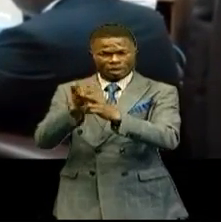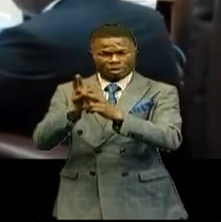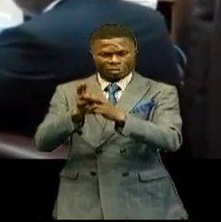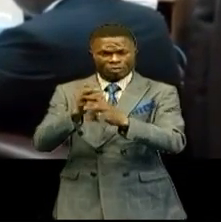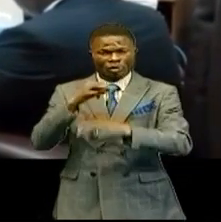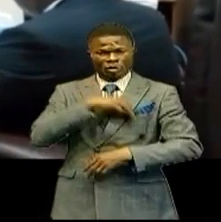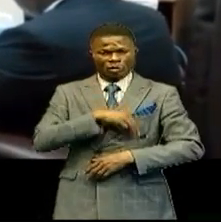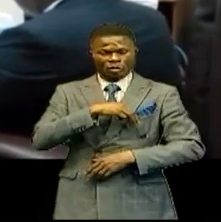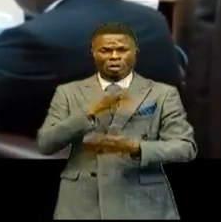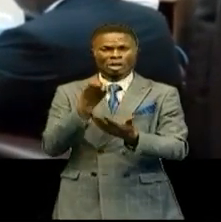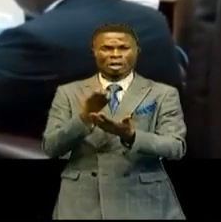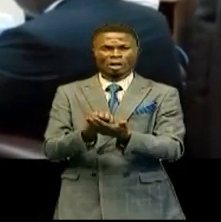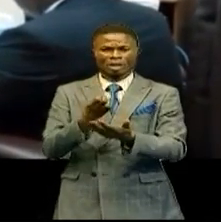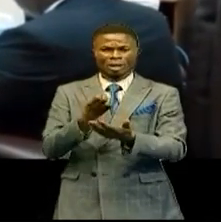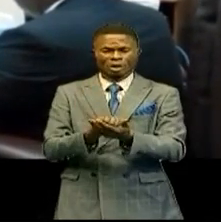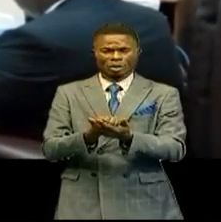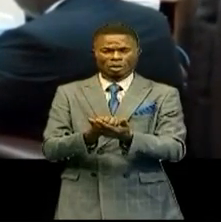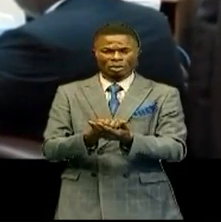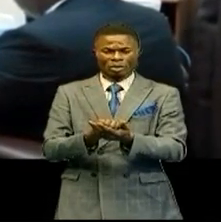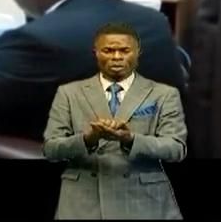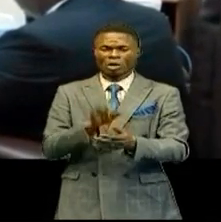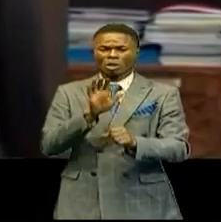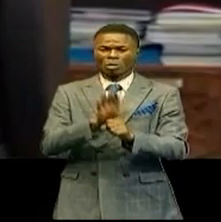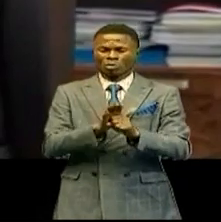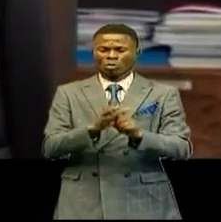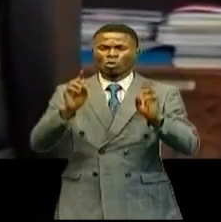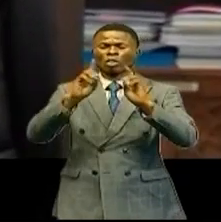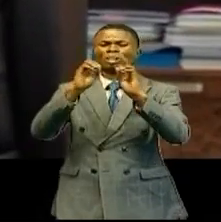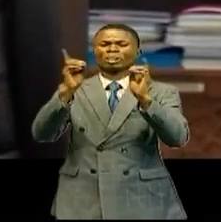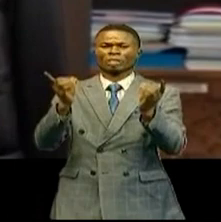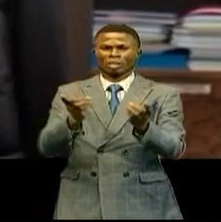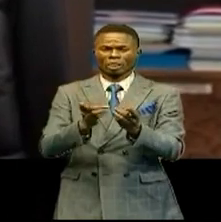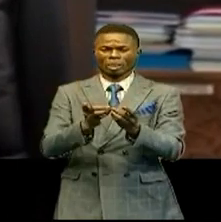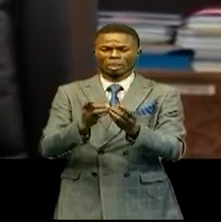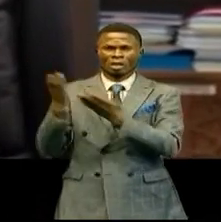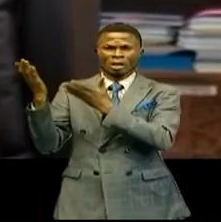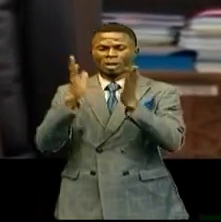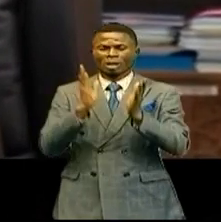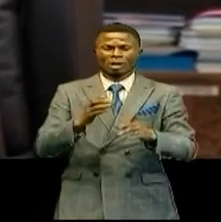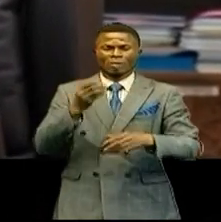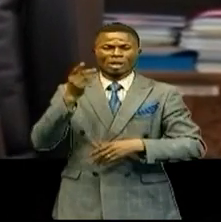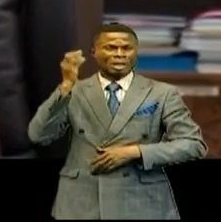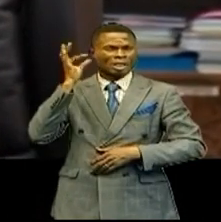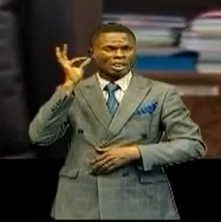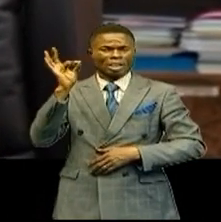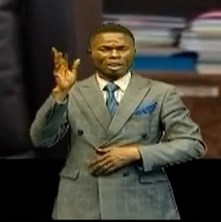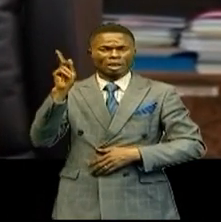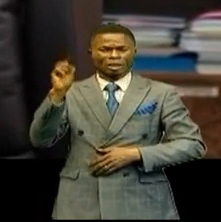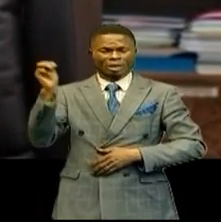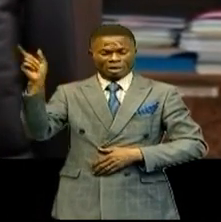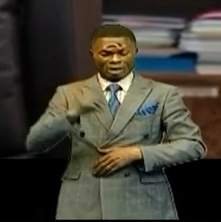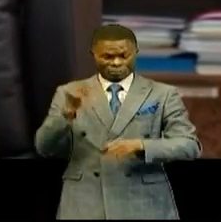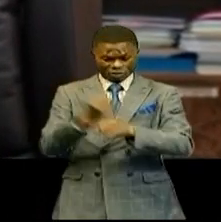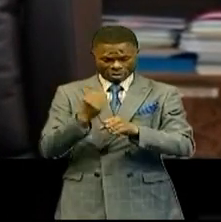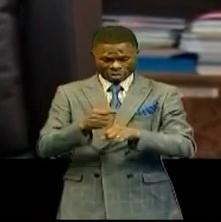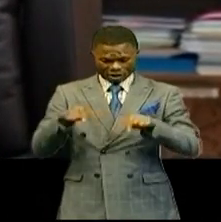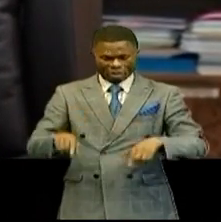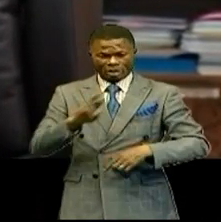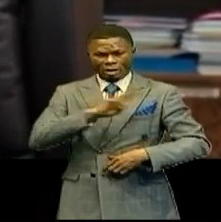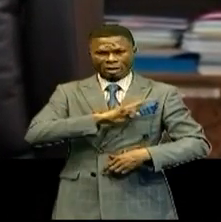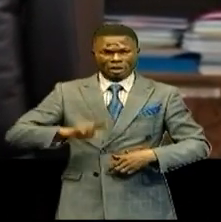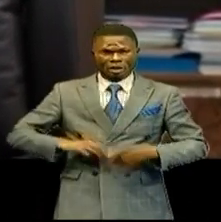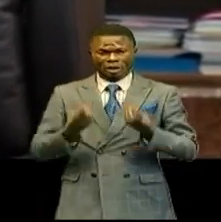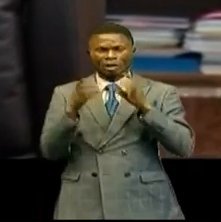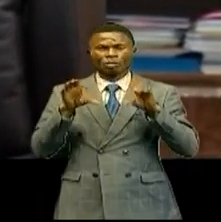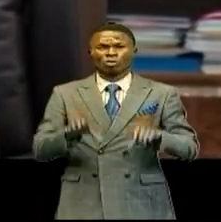mission économique qui effectue une importante délégation d'investisseurs kényans désirant d'investir en République démocratique